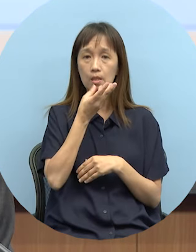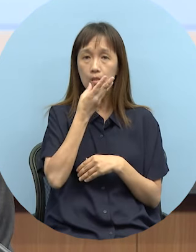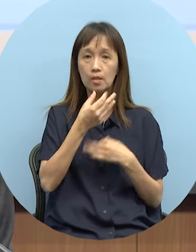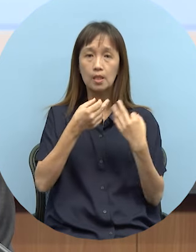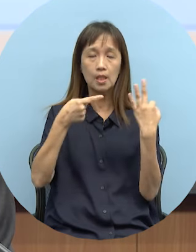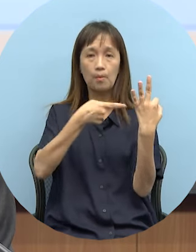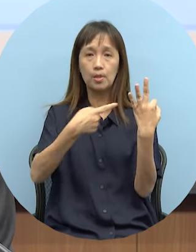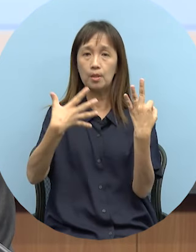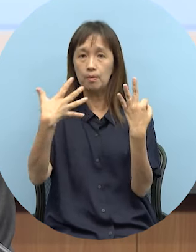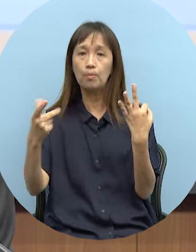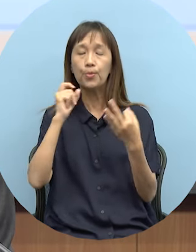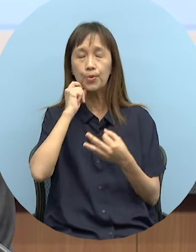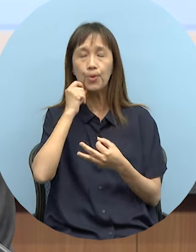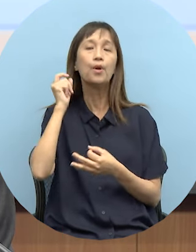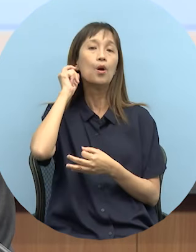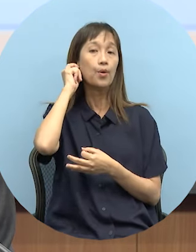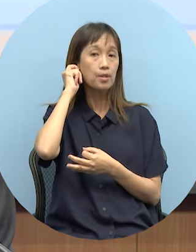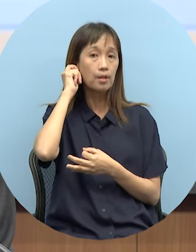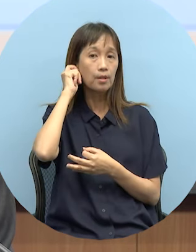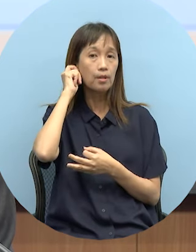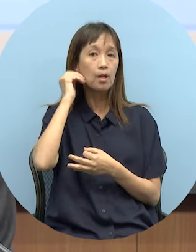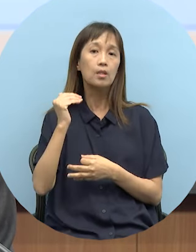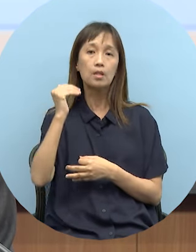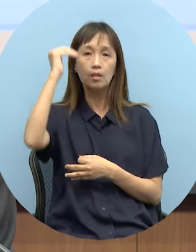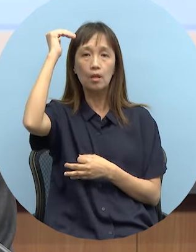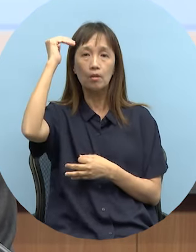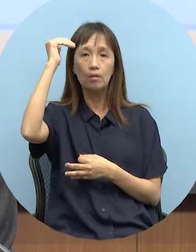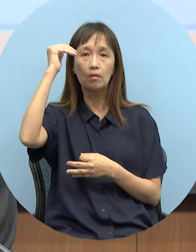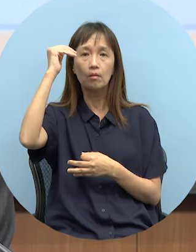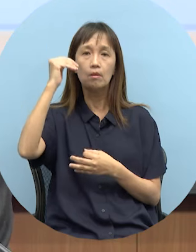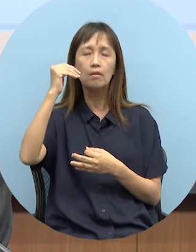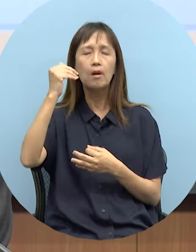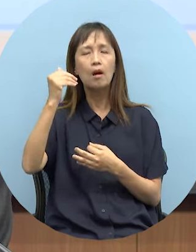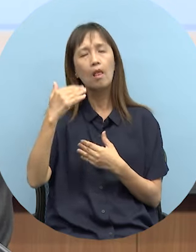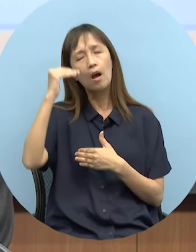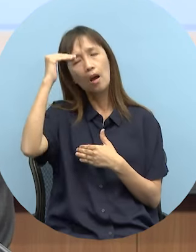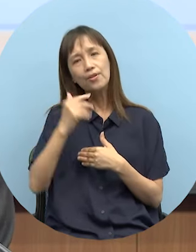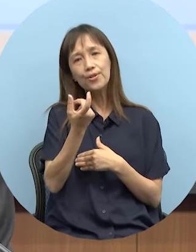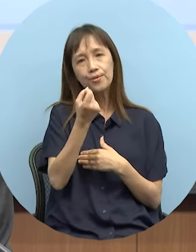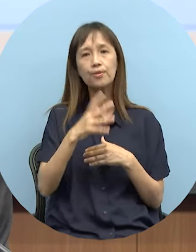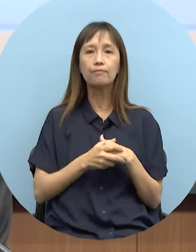尤其是係女仔啦，佢哋嘅身高咧係亦都係稍稍係矮咗少少嘅。